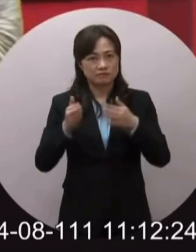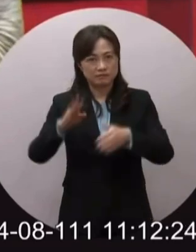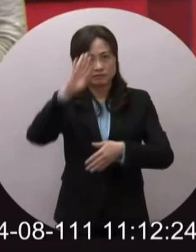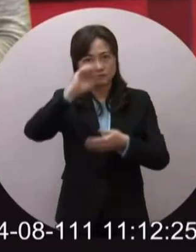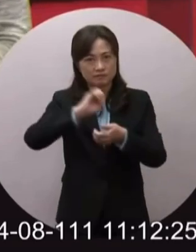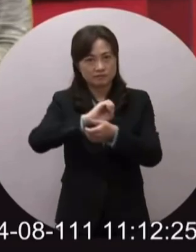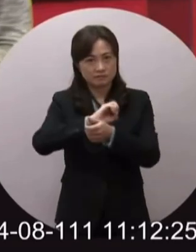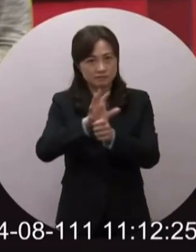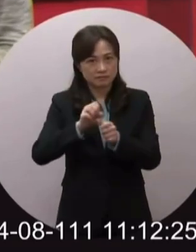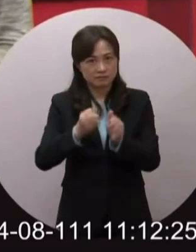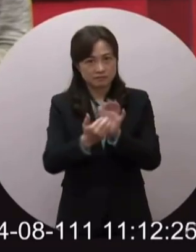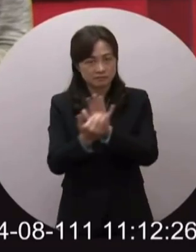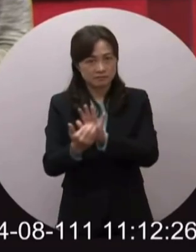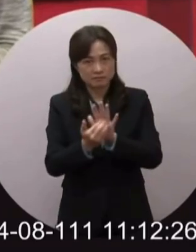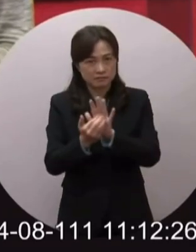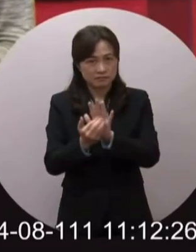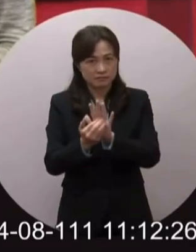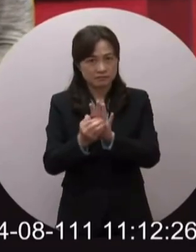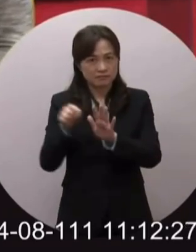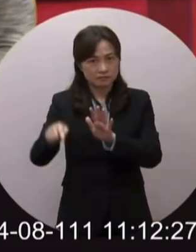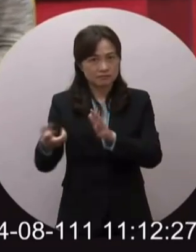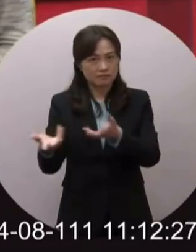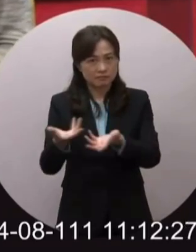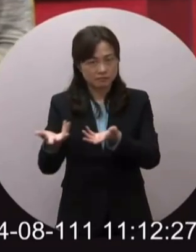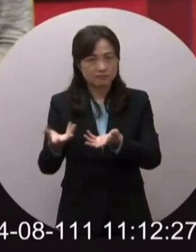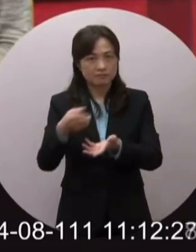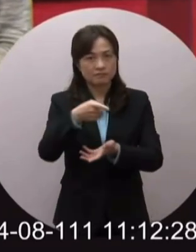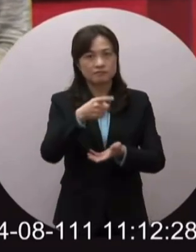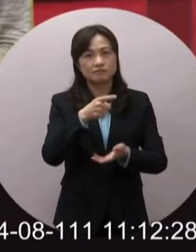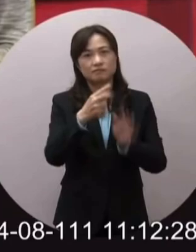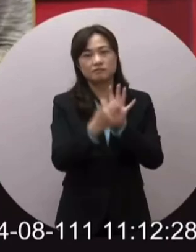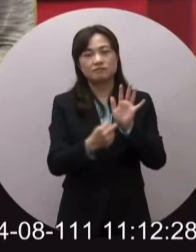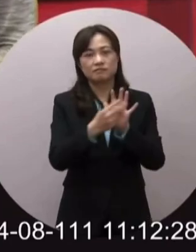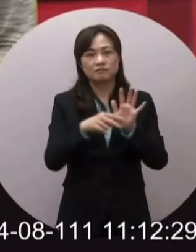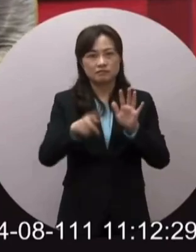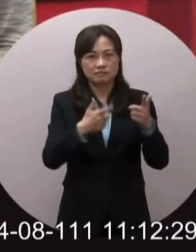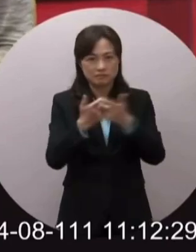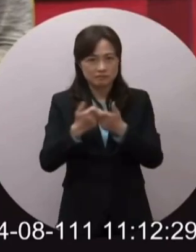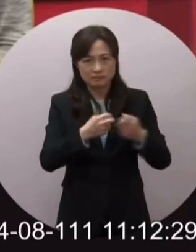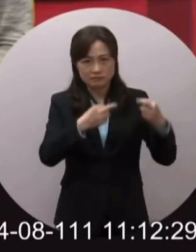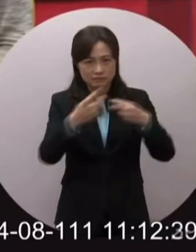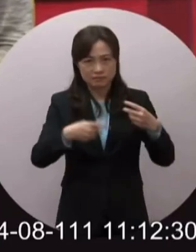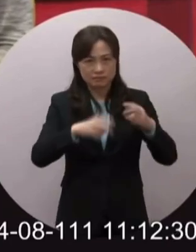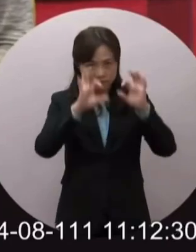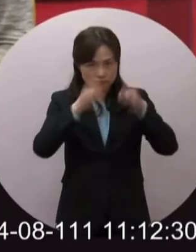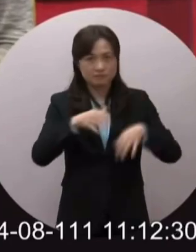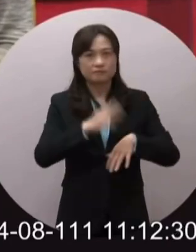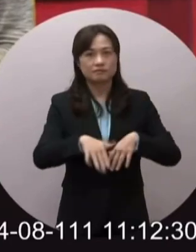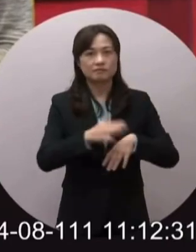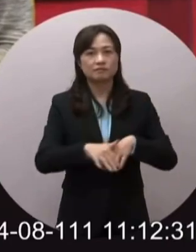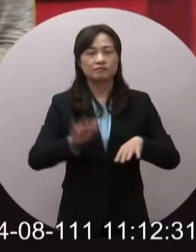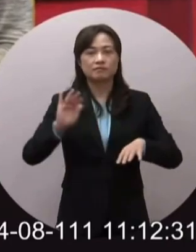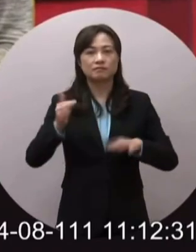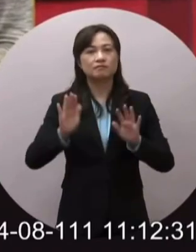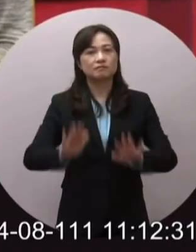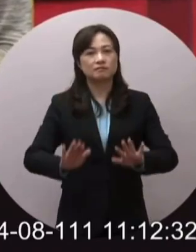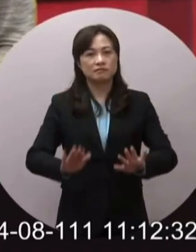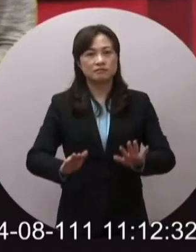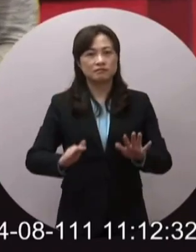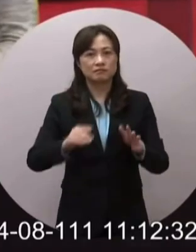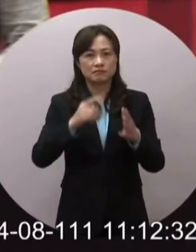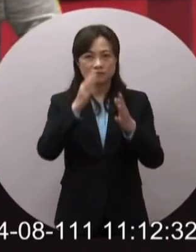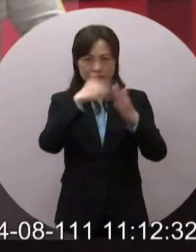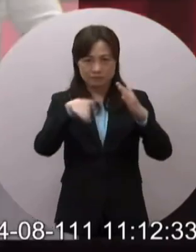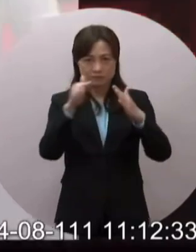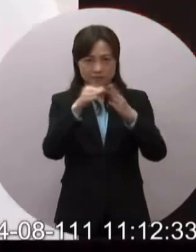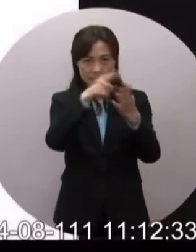你就说会滚动式检讨嘛。那过了2天，到今天已经139校，我们有